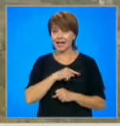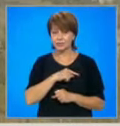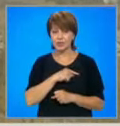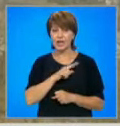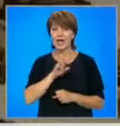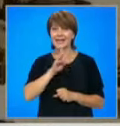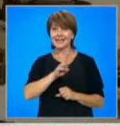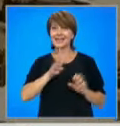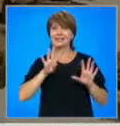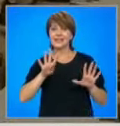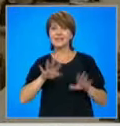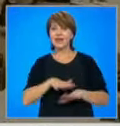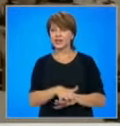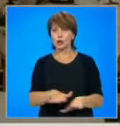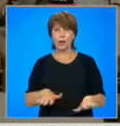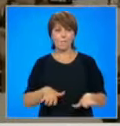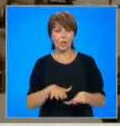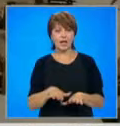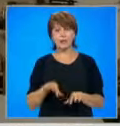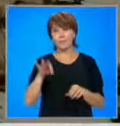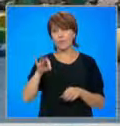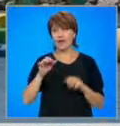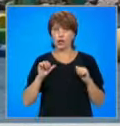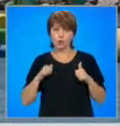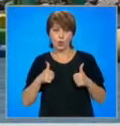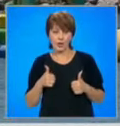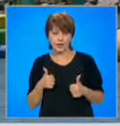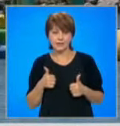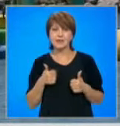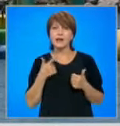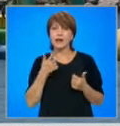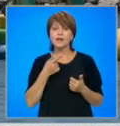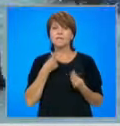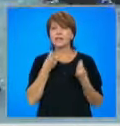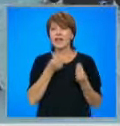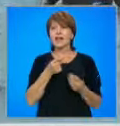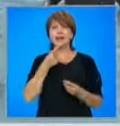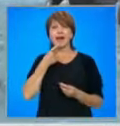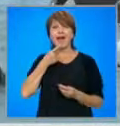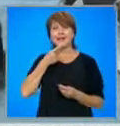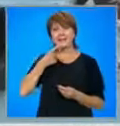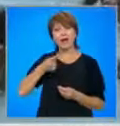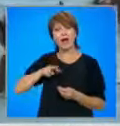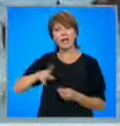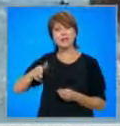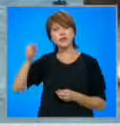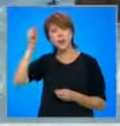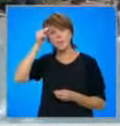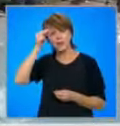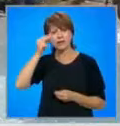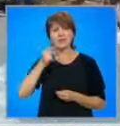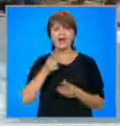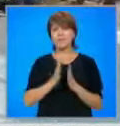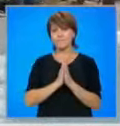до 39 край морето. В препоръки към туристите, издадени на няколко езика, включително на български, се посочва да